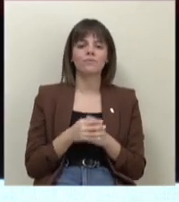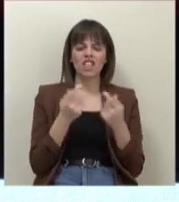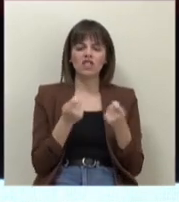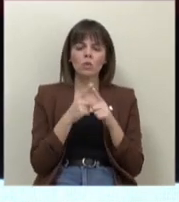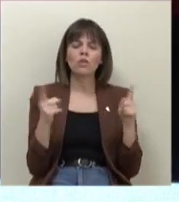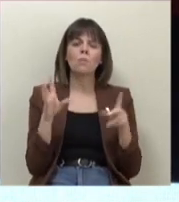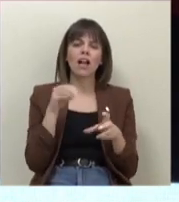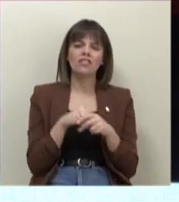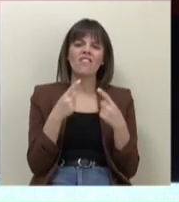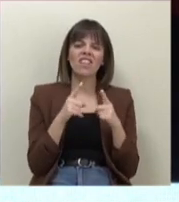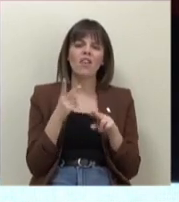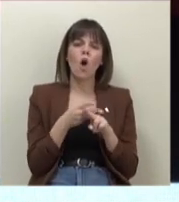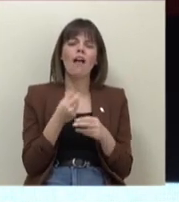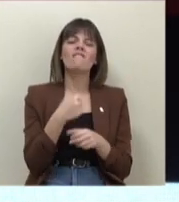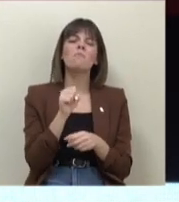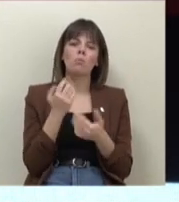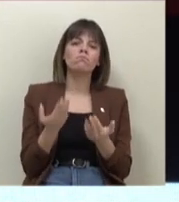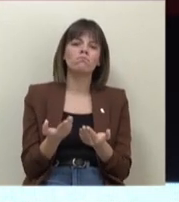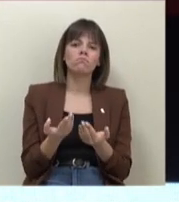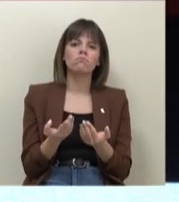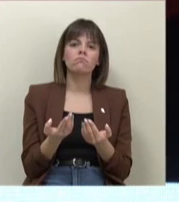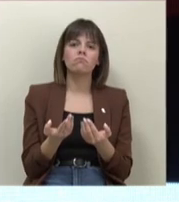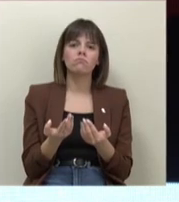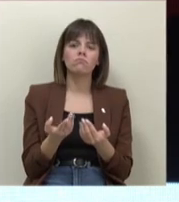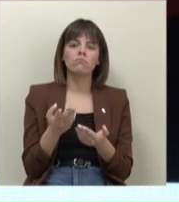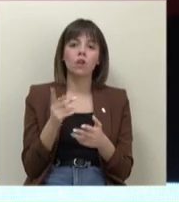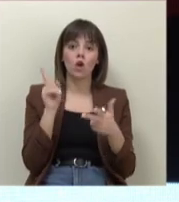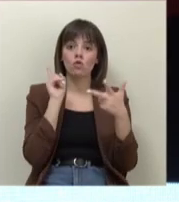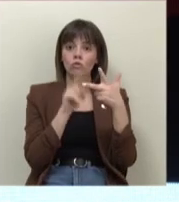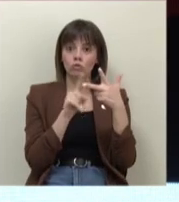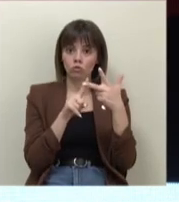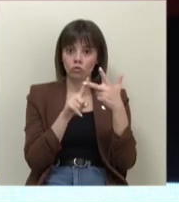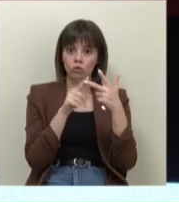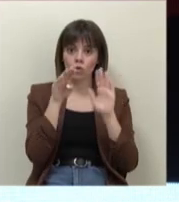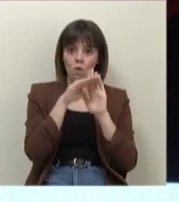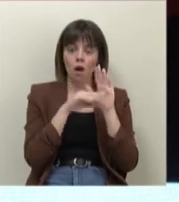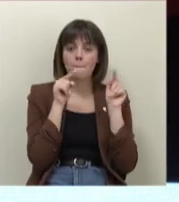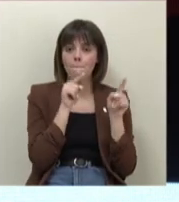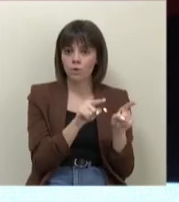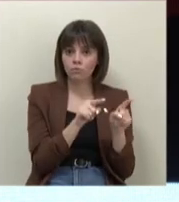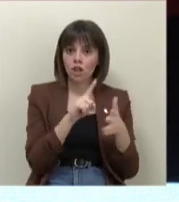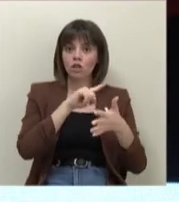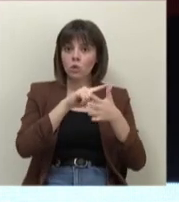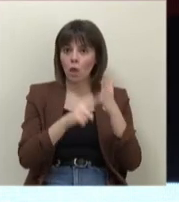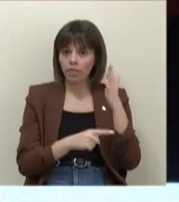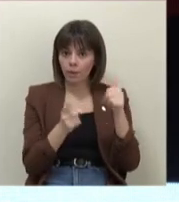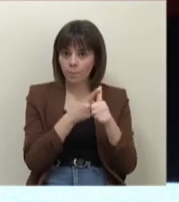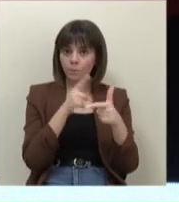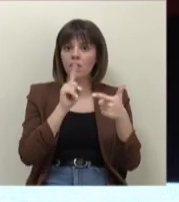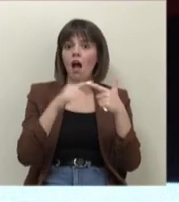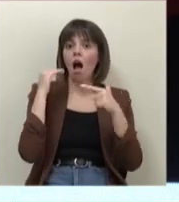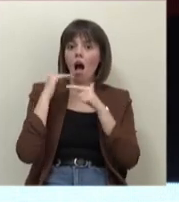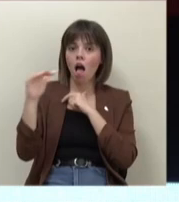İşi uzatmamak için fazla örnek vermiyorum. Üçüncü bileşen de bu. Yani yönetim,